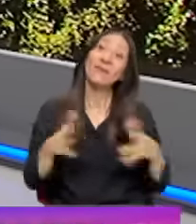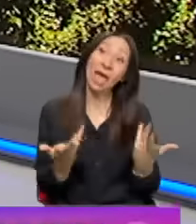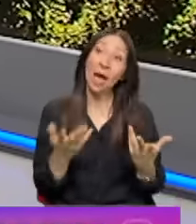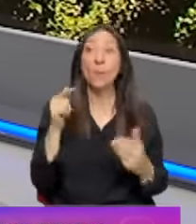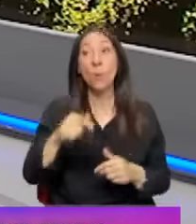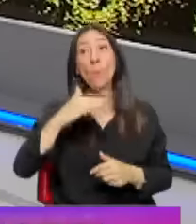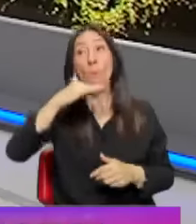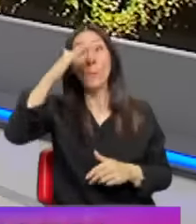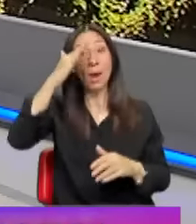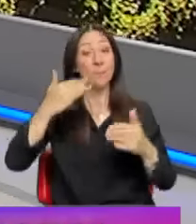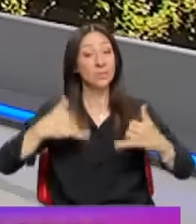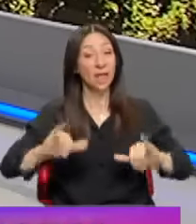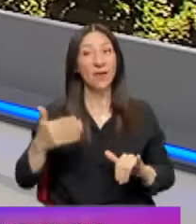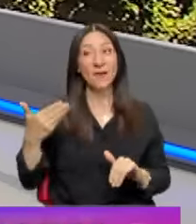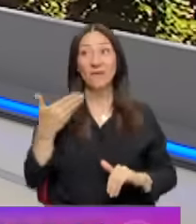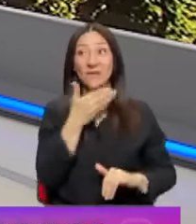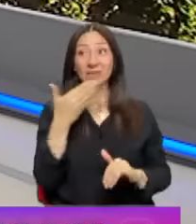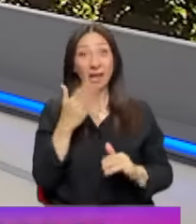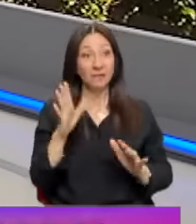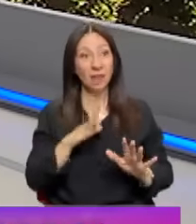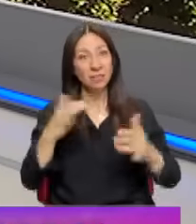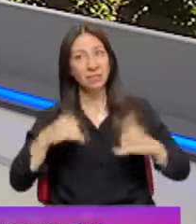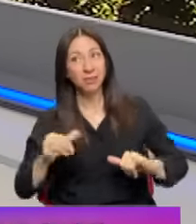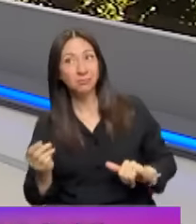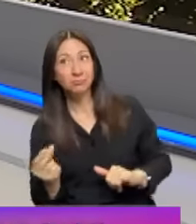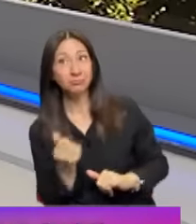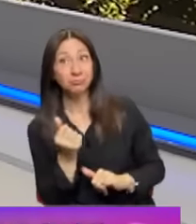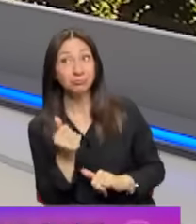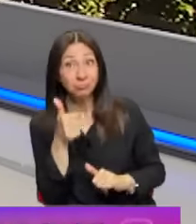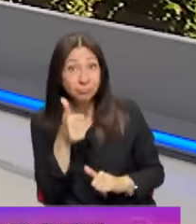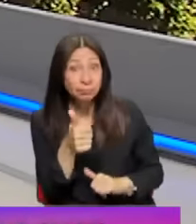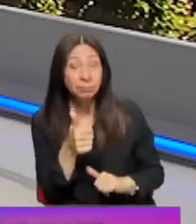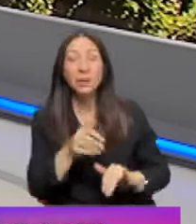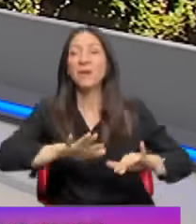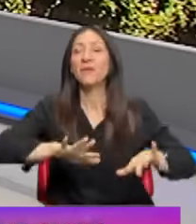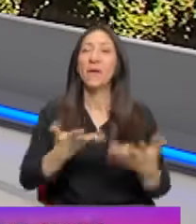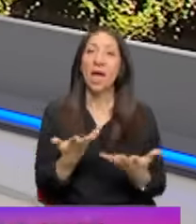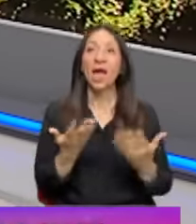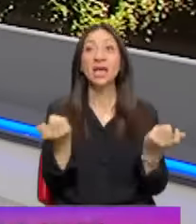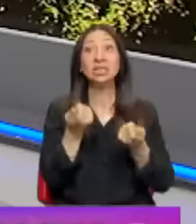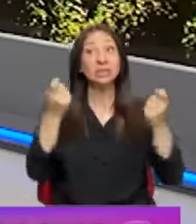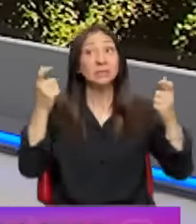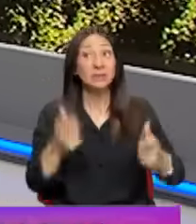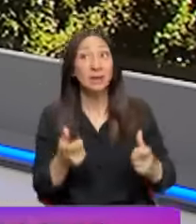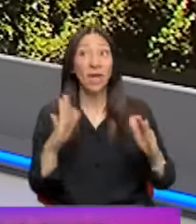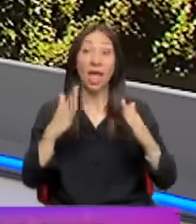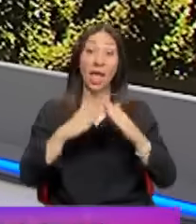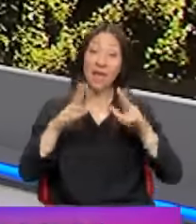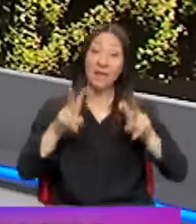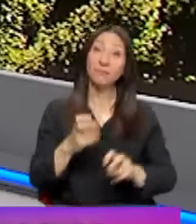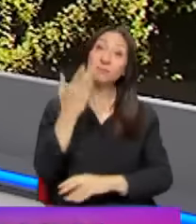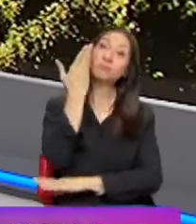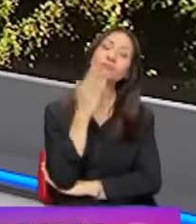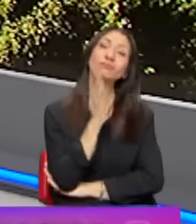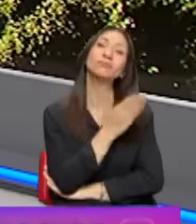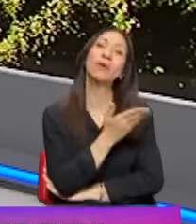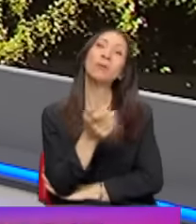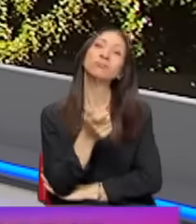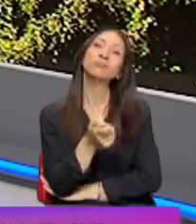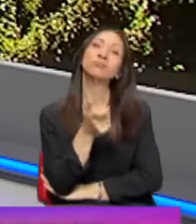bu bayram tatilini fırsata çevirip tatil yapabiliyor musunuz? Yoksa bizi iş yerinizden ve evinizden mi izlemeye